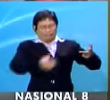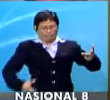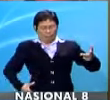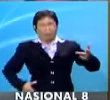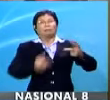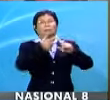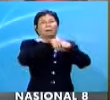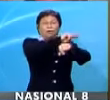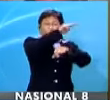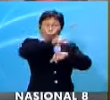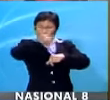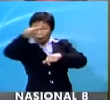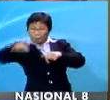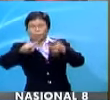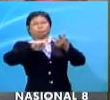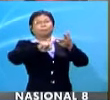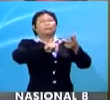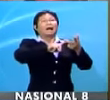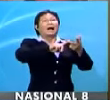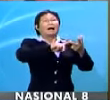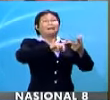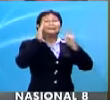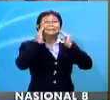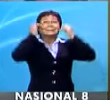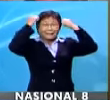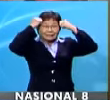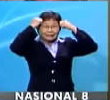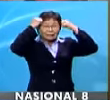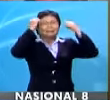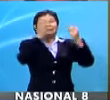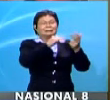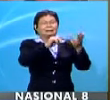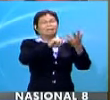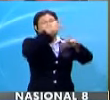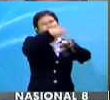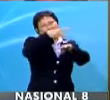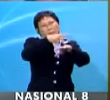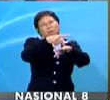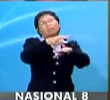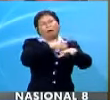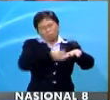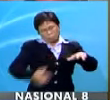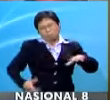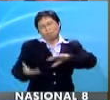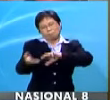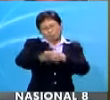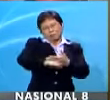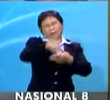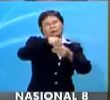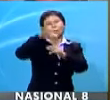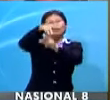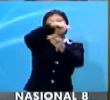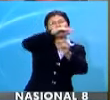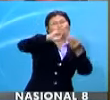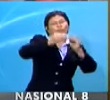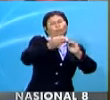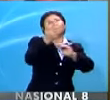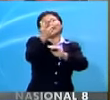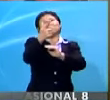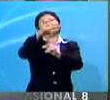daripada Norway Netherland serta philippin turut terkorban dalam nahas kapal